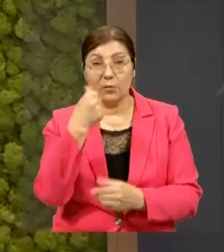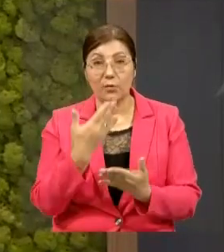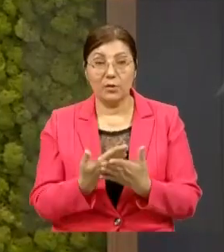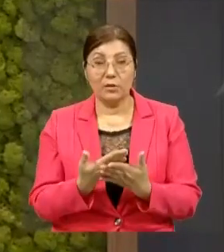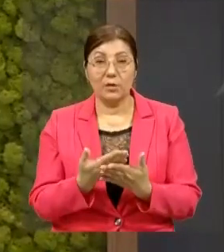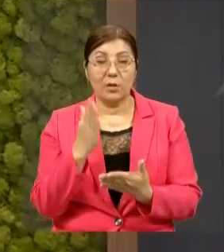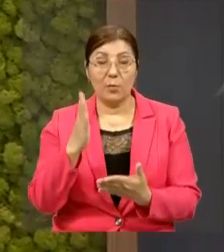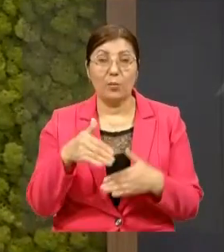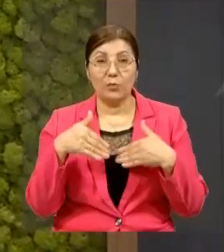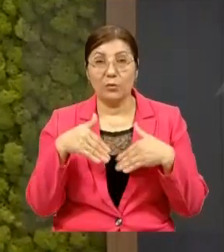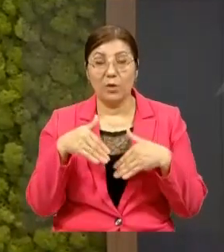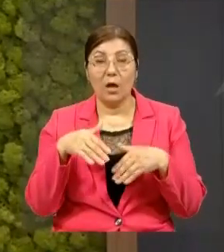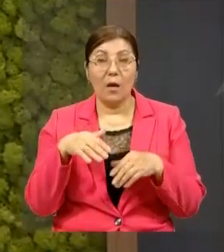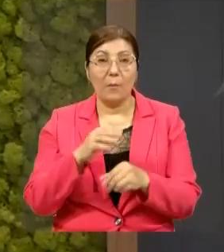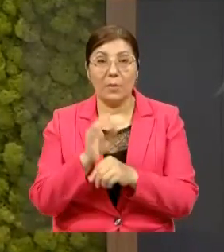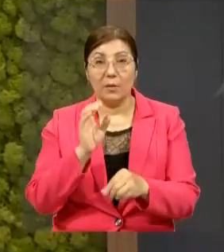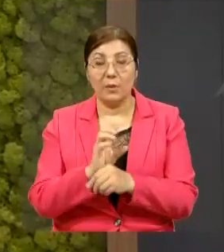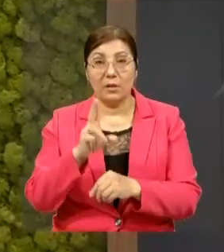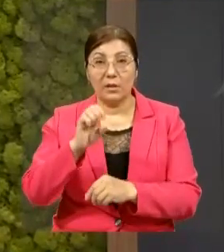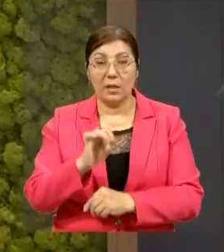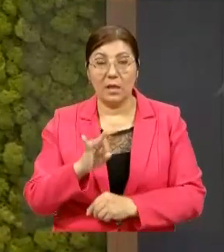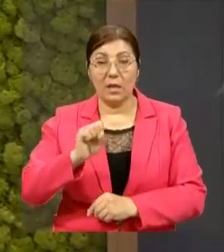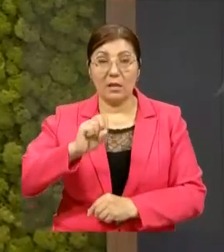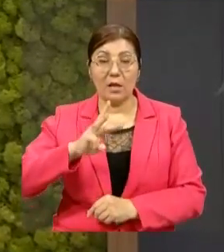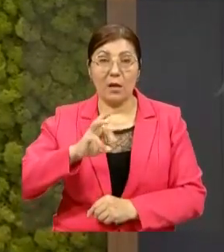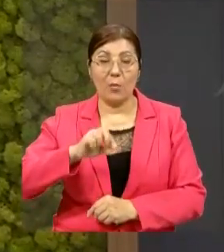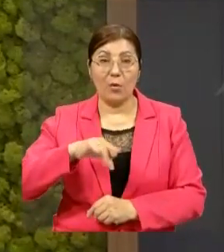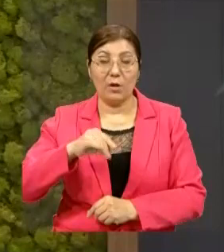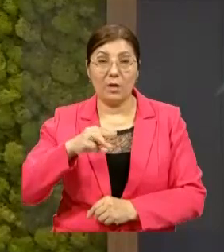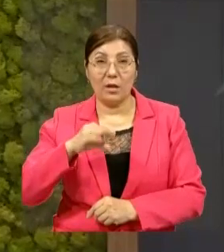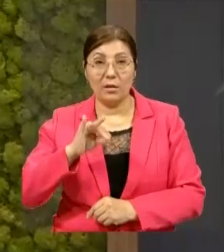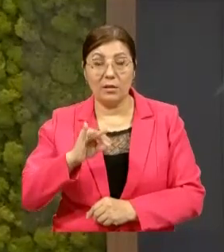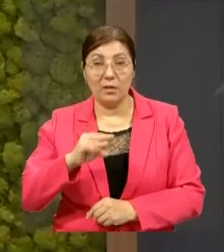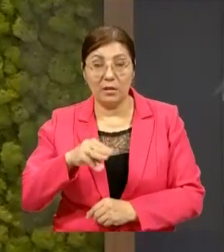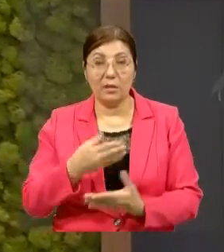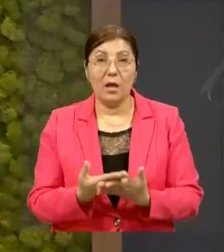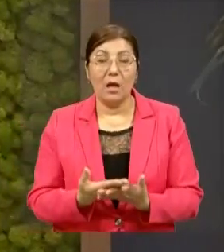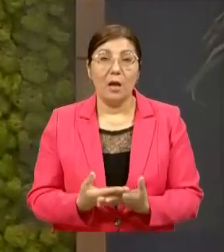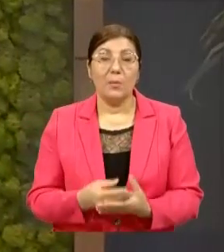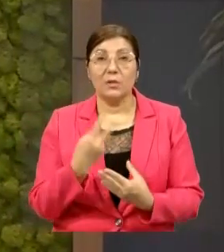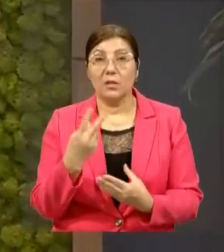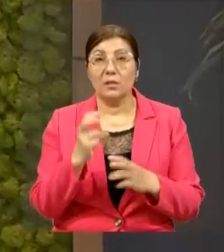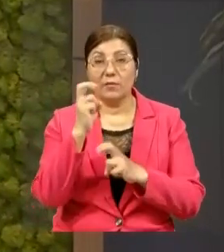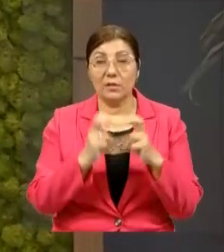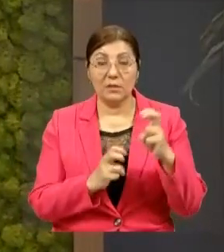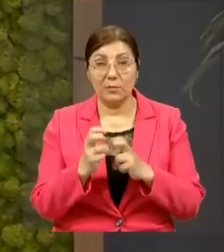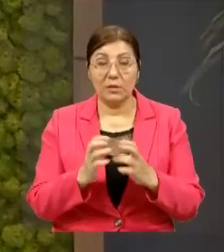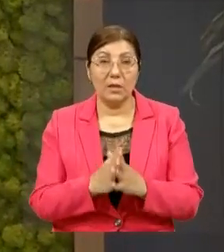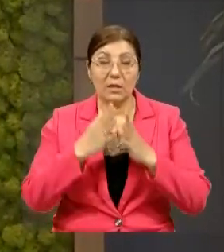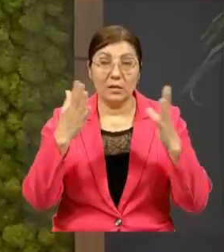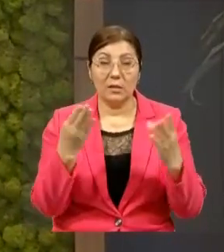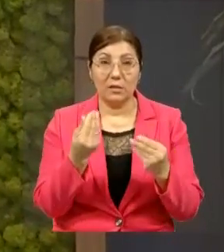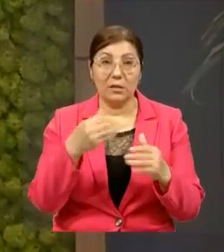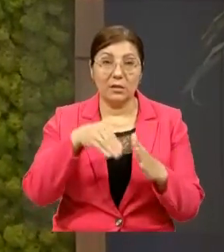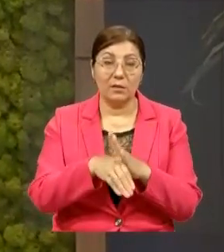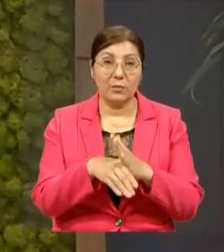производиться широкоформатный керамогранит объём инвестиций 17 млрд Итого на два завода общий объём инвестиций